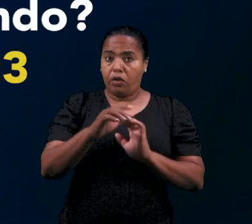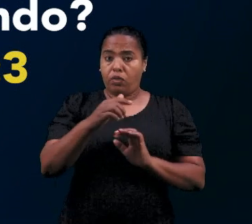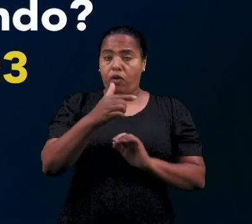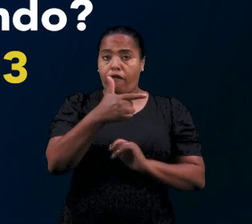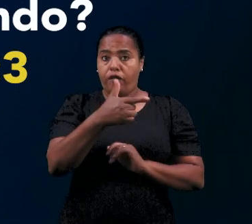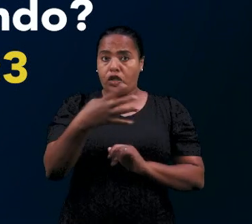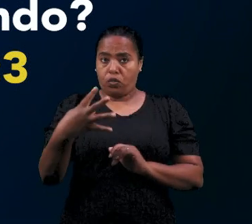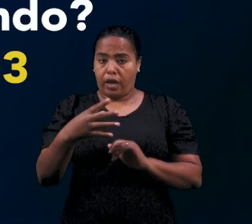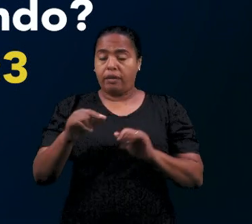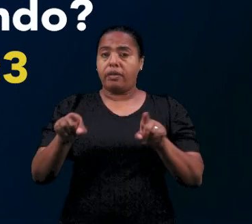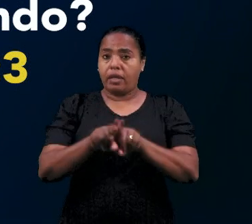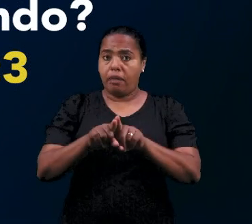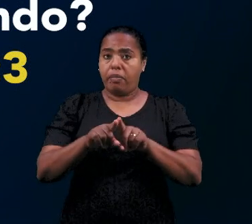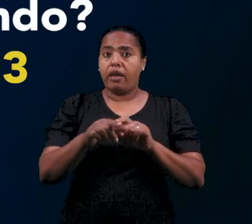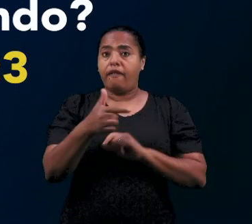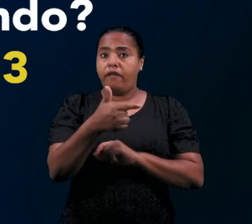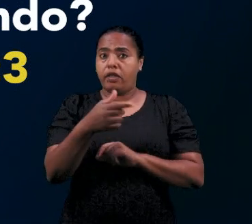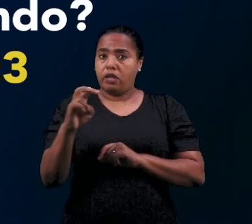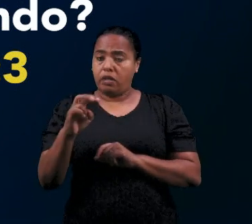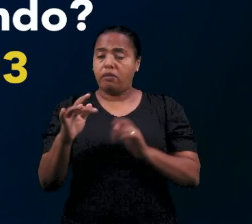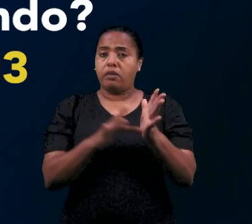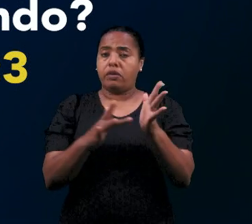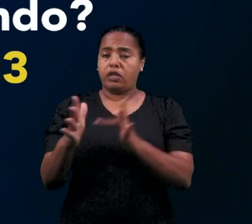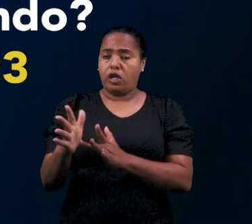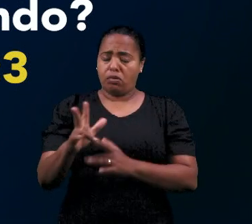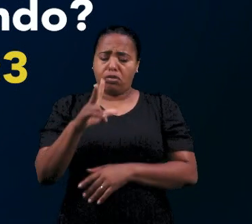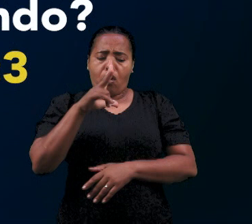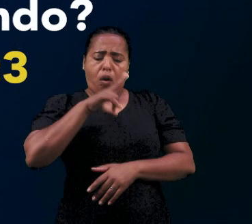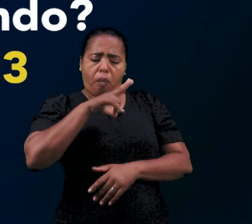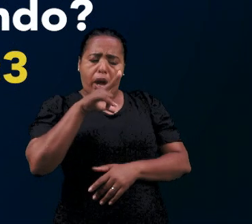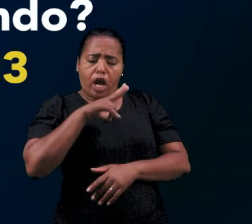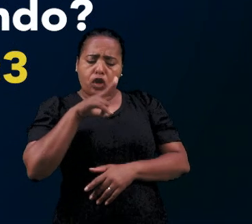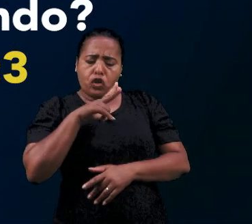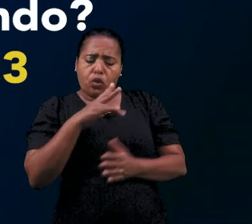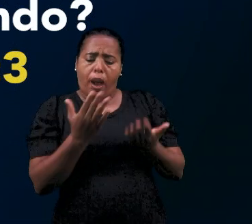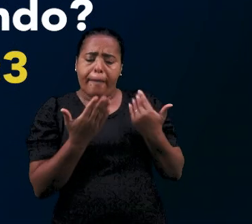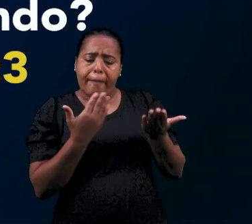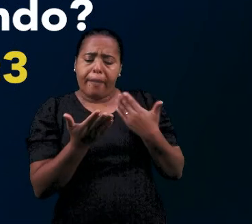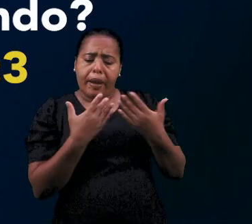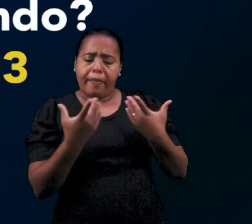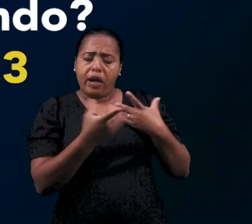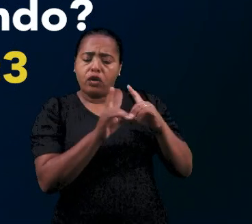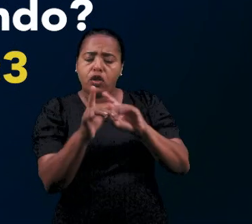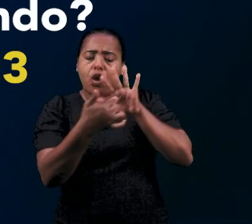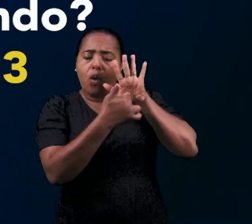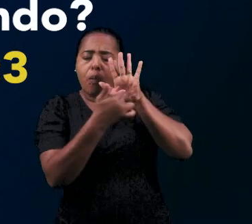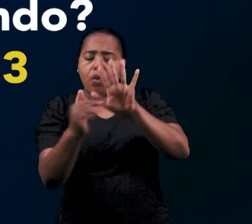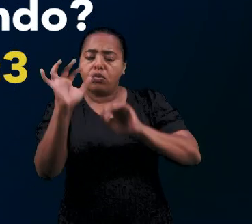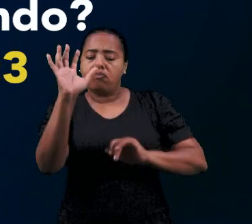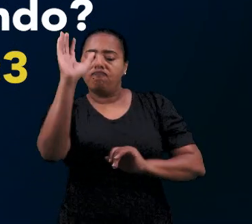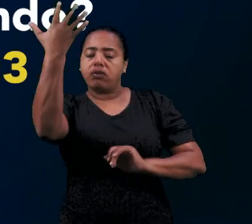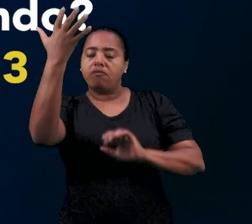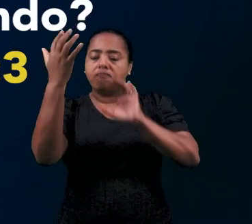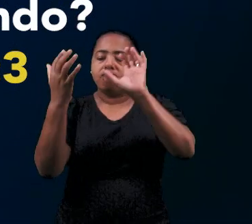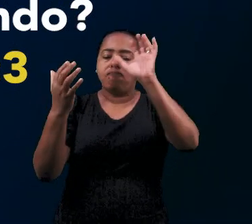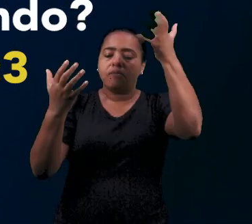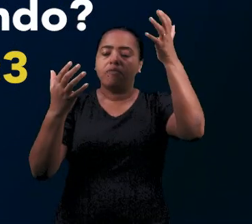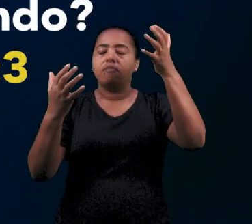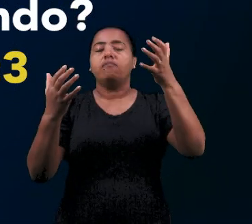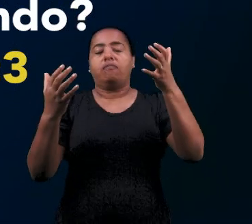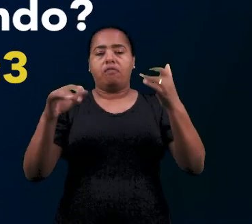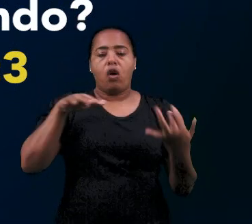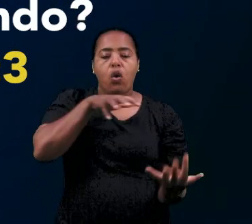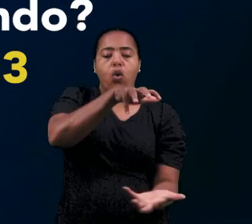il nous dit en particulier les disciples, les signes qui duraient. qu'il devrait venir sur le monde. Mais seulement